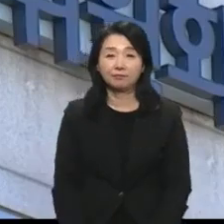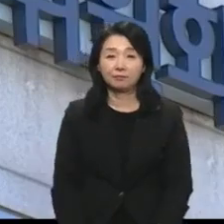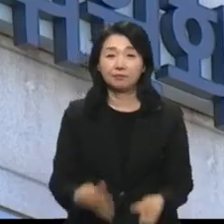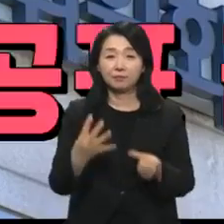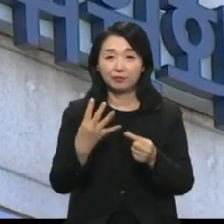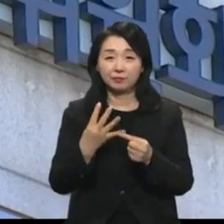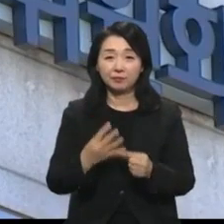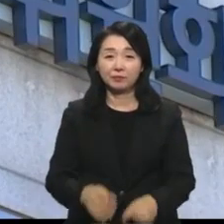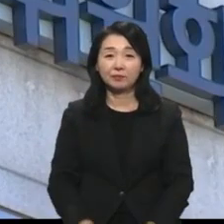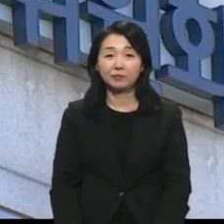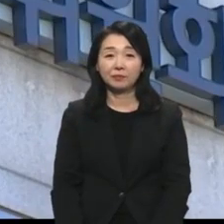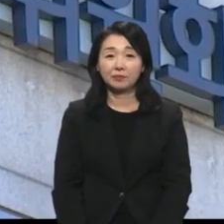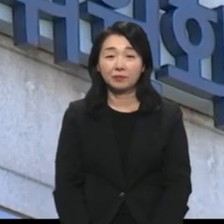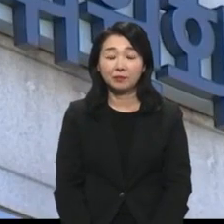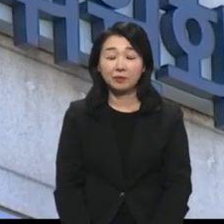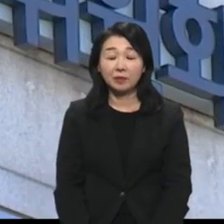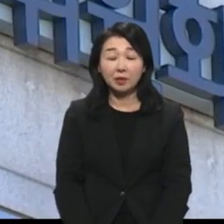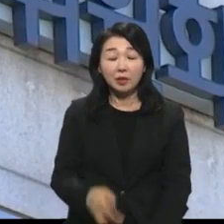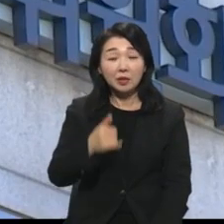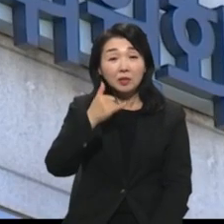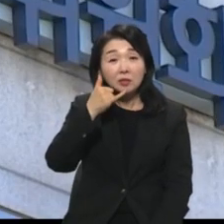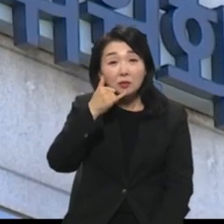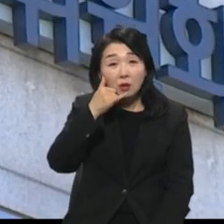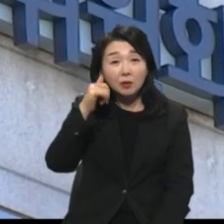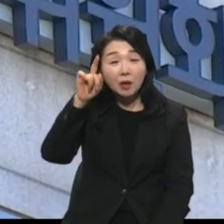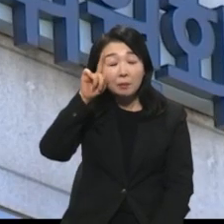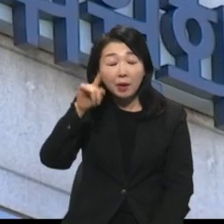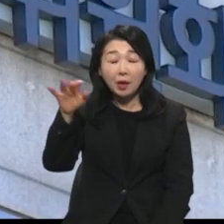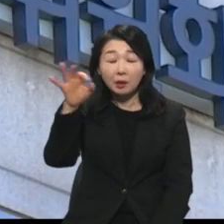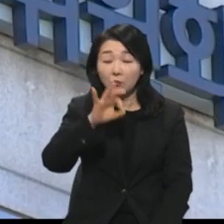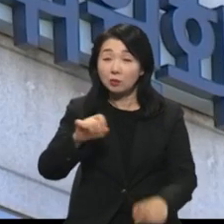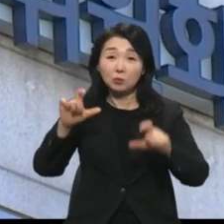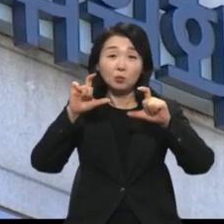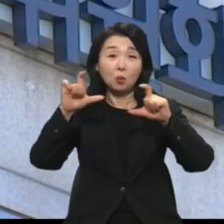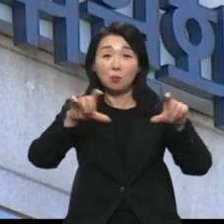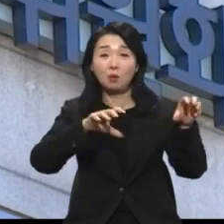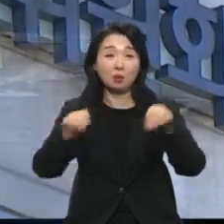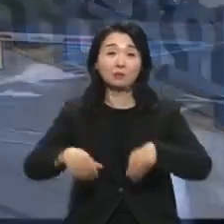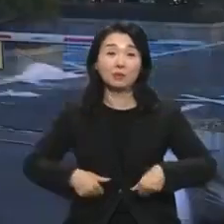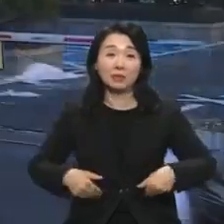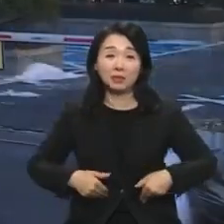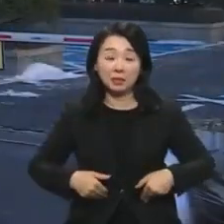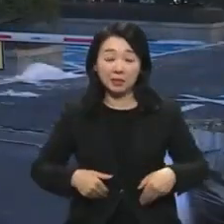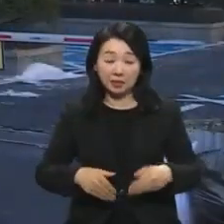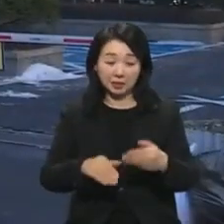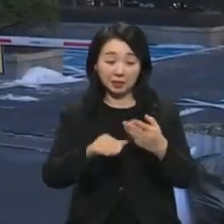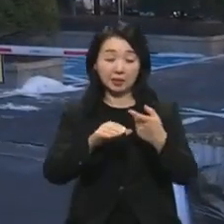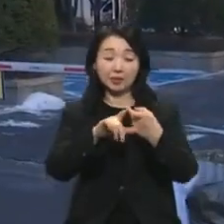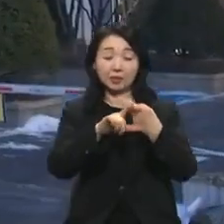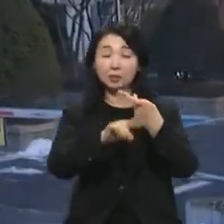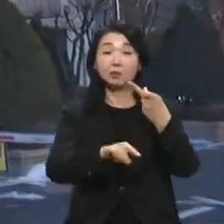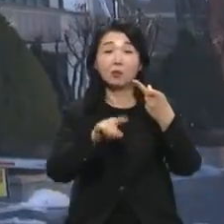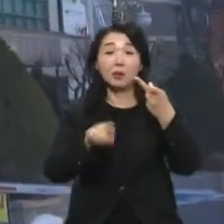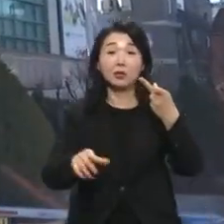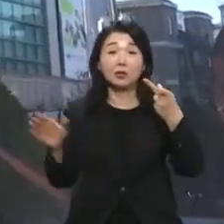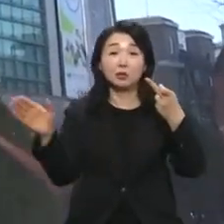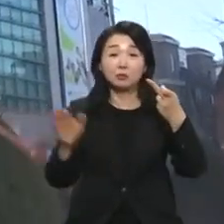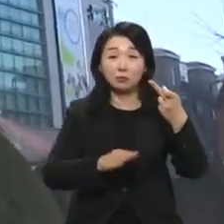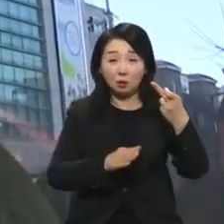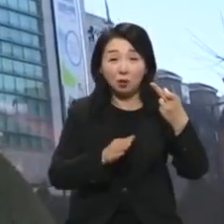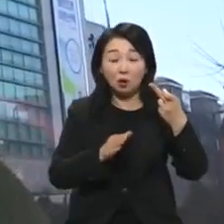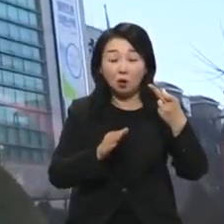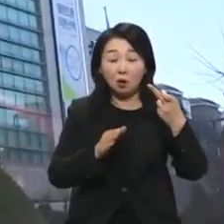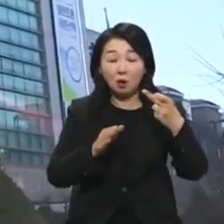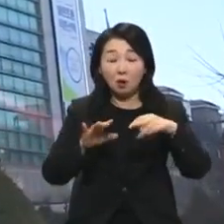네 번째 트랙, 무선 전화 100% 공표 금지입니다. 다음 달 1일부터 무선 전화 조사 없이 유선